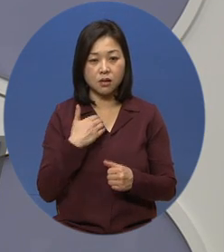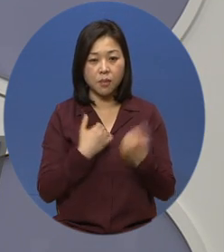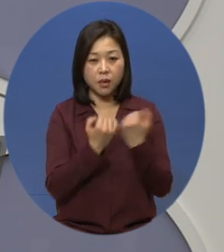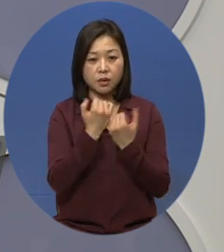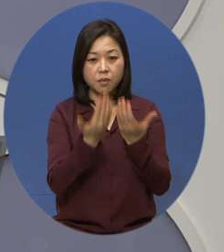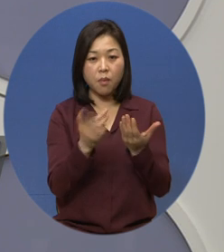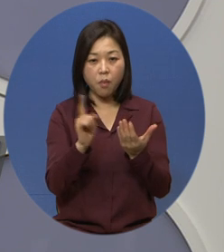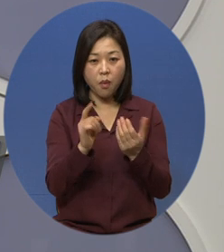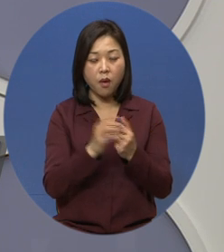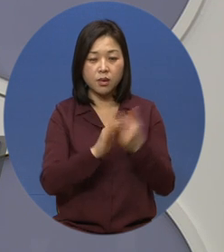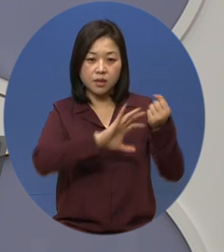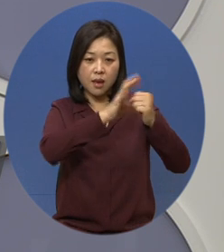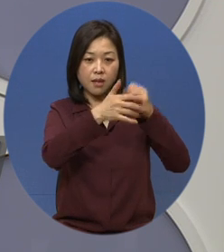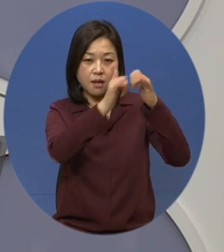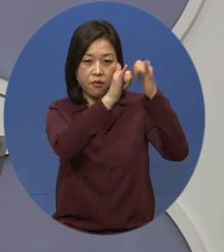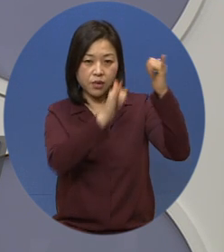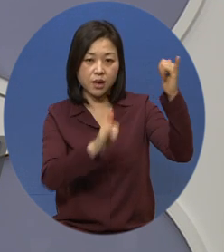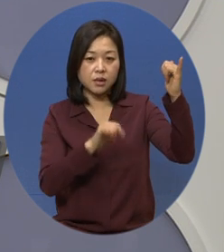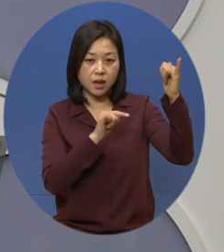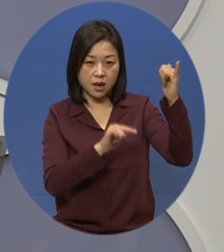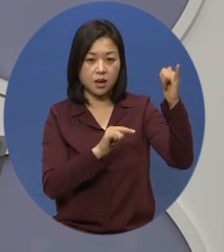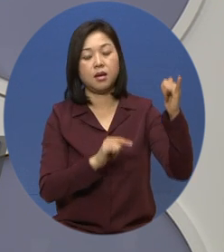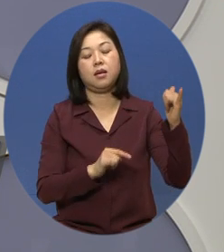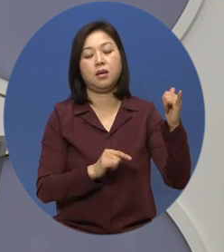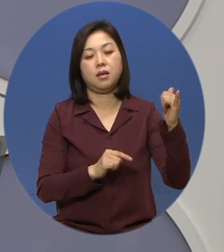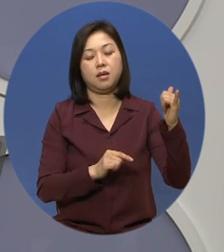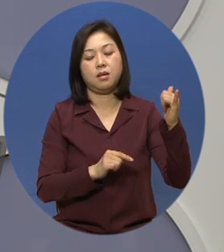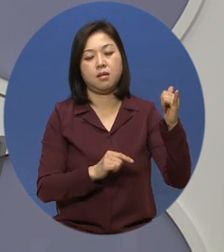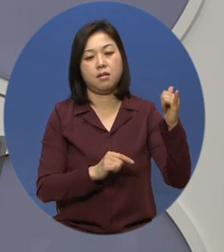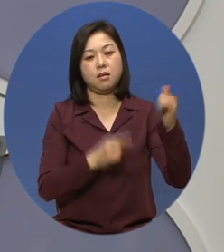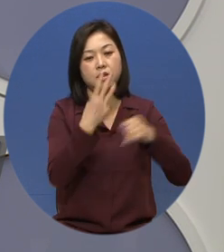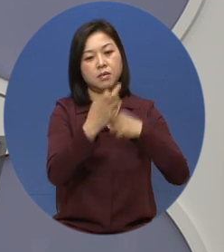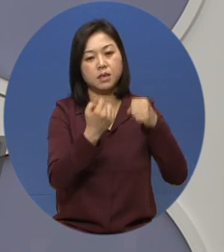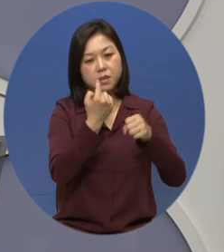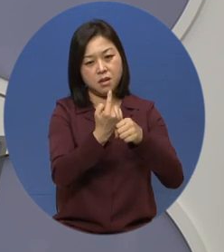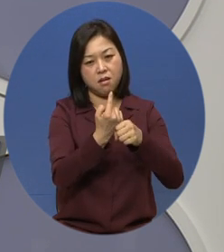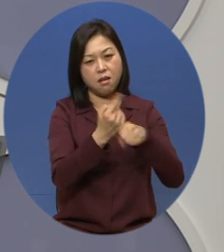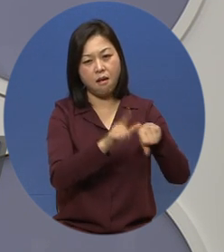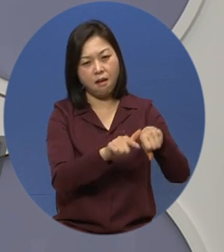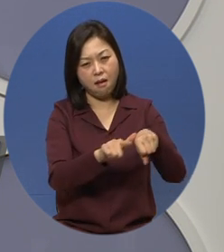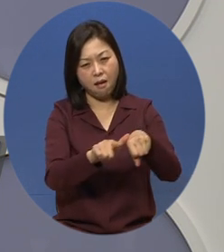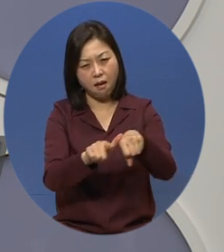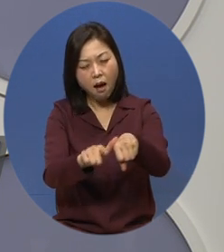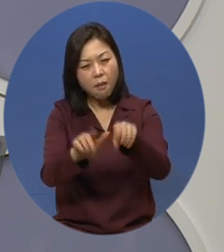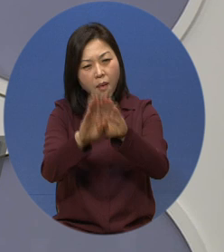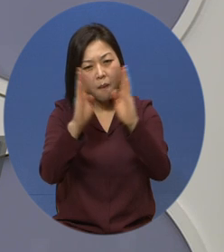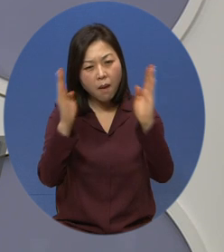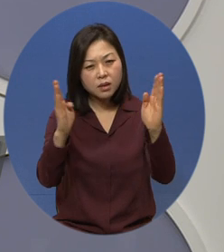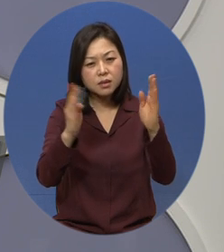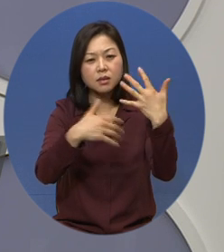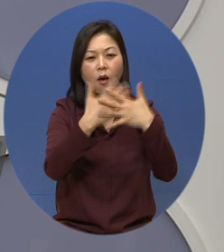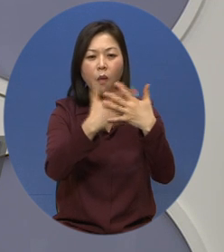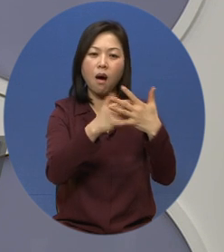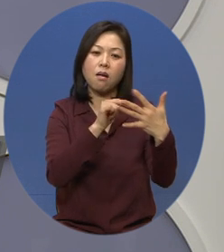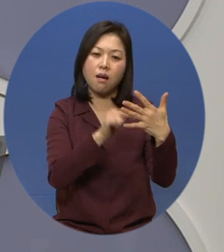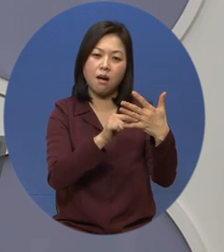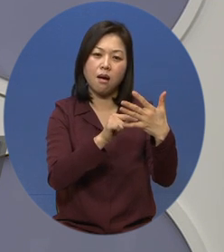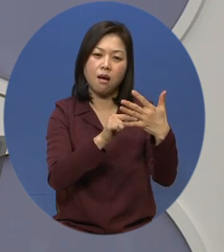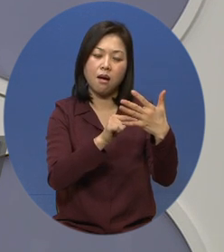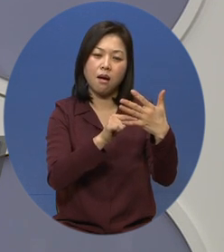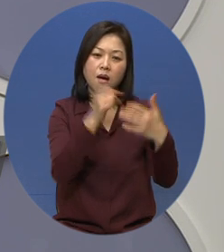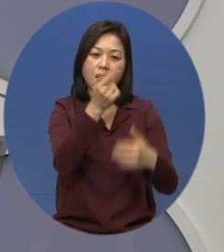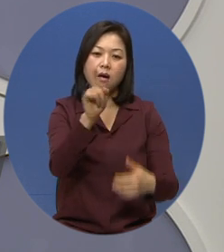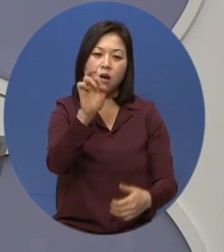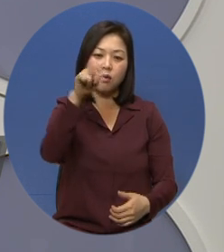세계 역사상 32년 만에 개봉하는 역사가 이 황무지 5월의 고